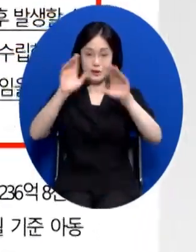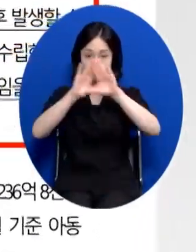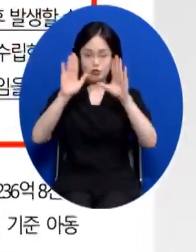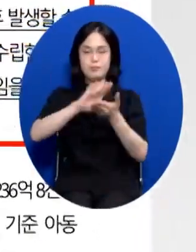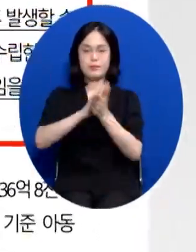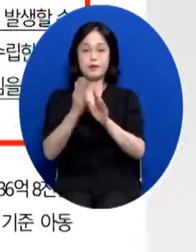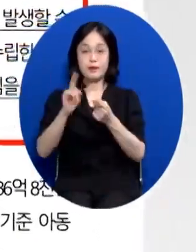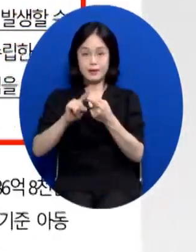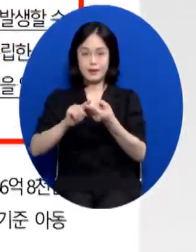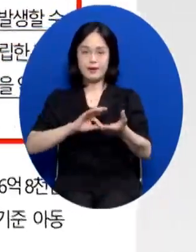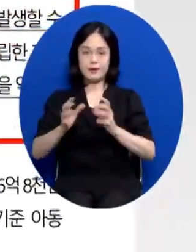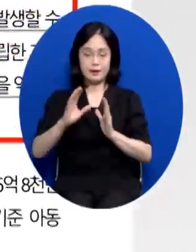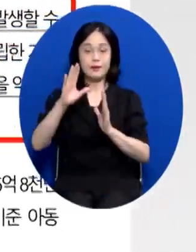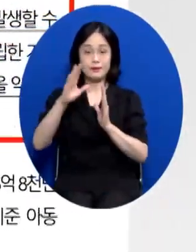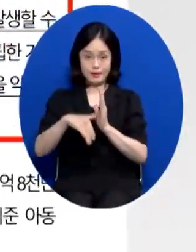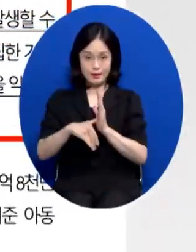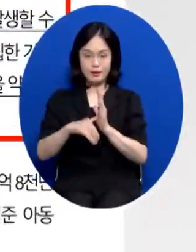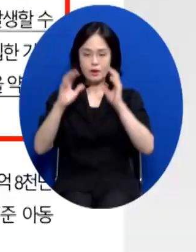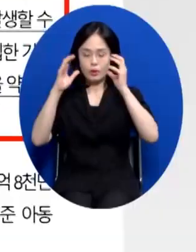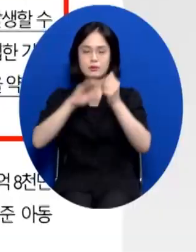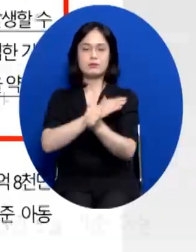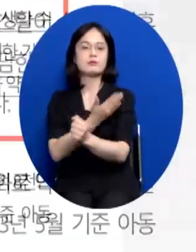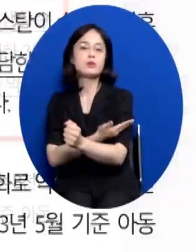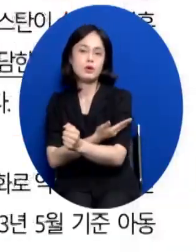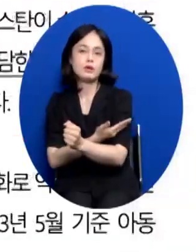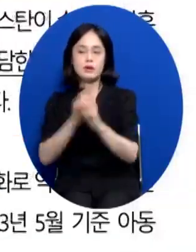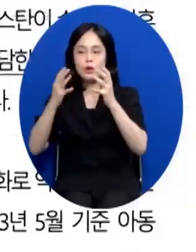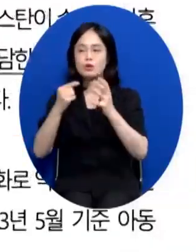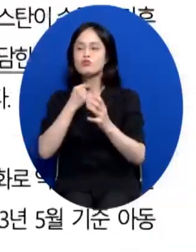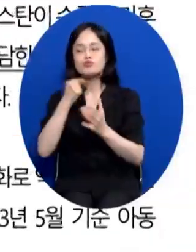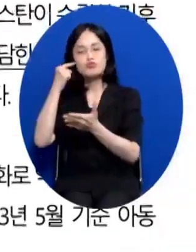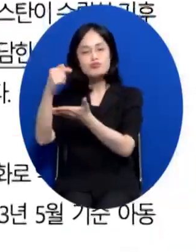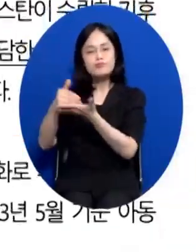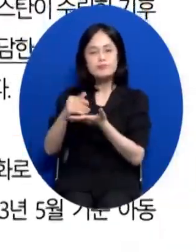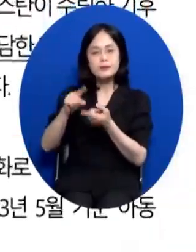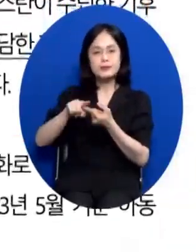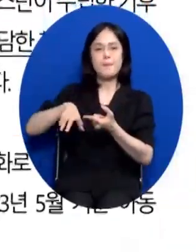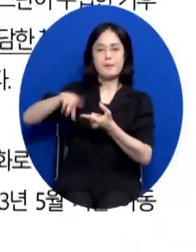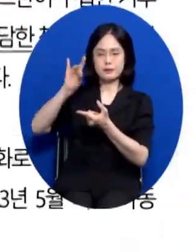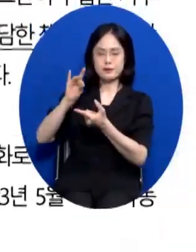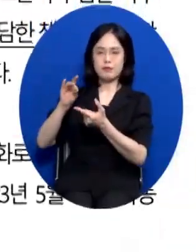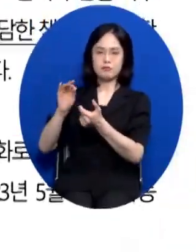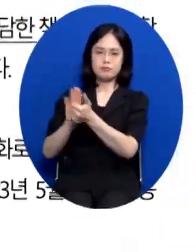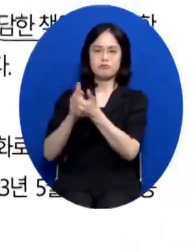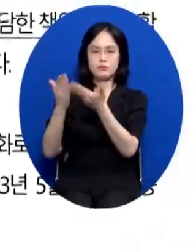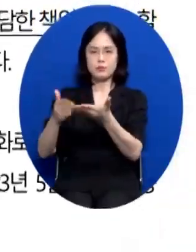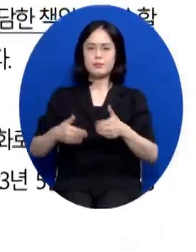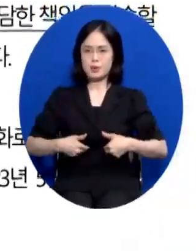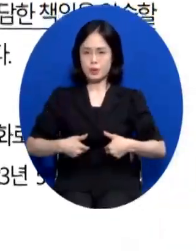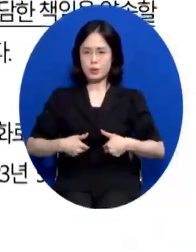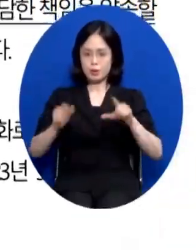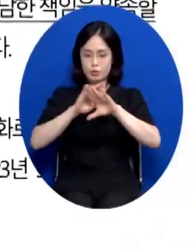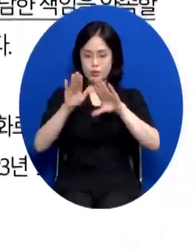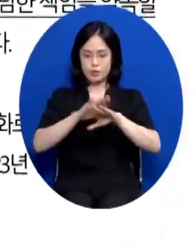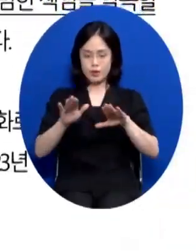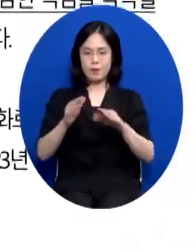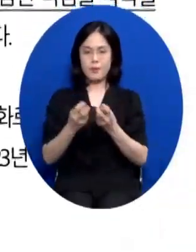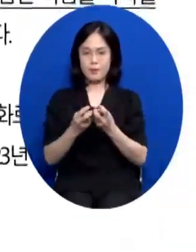당사국 총회에서 어린이의인 권리와 목소리를 우선순위에 두고 기후위기의 해결책을 찾아가야 할 것이라고